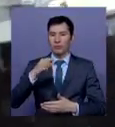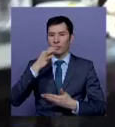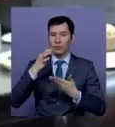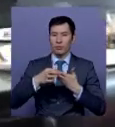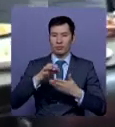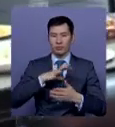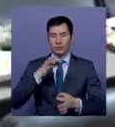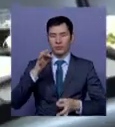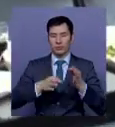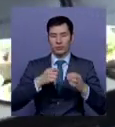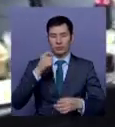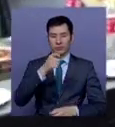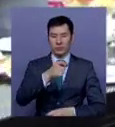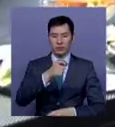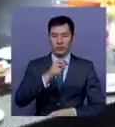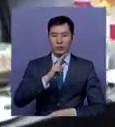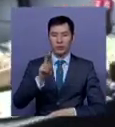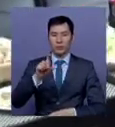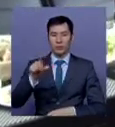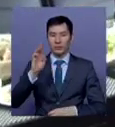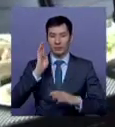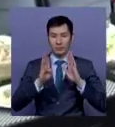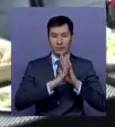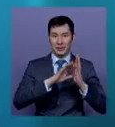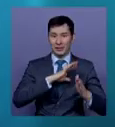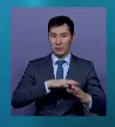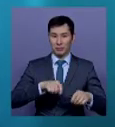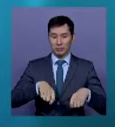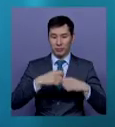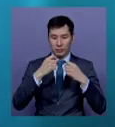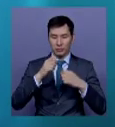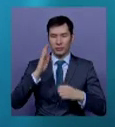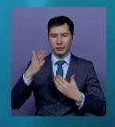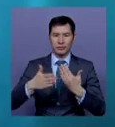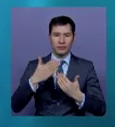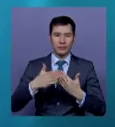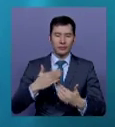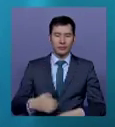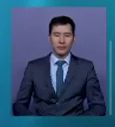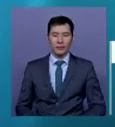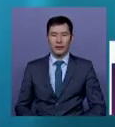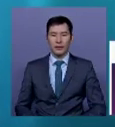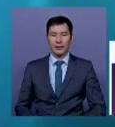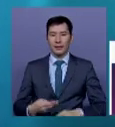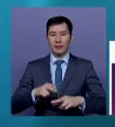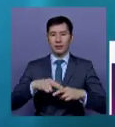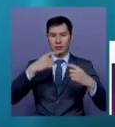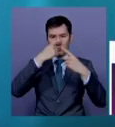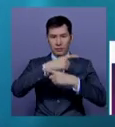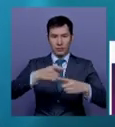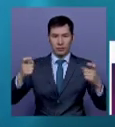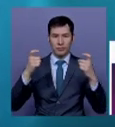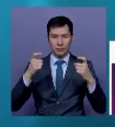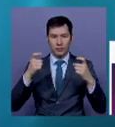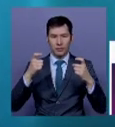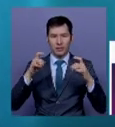Полицейлер талапқа бағынбағандардың жазасы қатал болатынын айтуда. Төтенше жағдай режимін бұзған үшін 10 айлық есептік